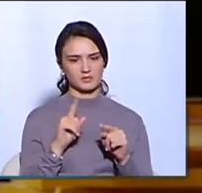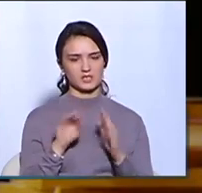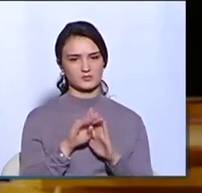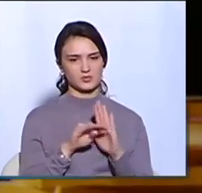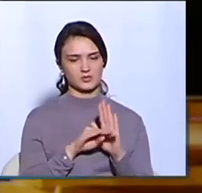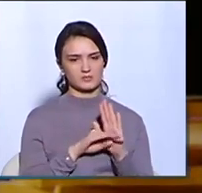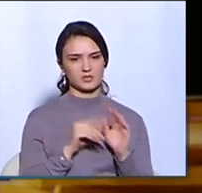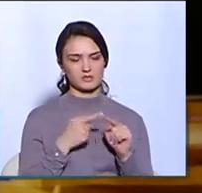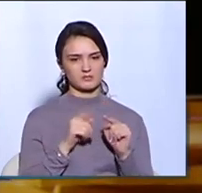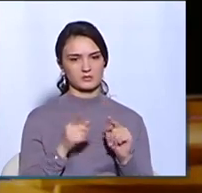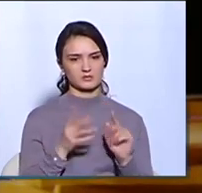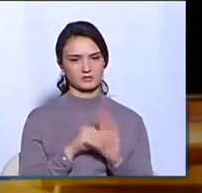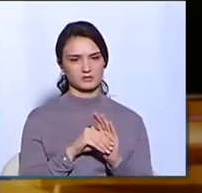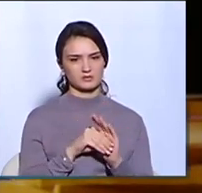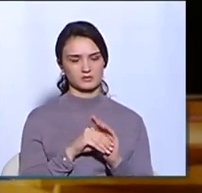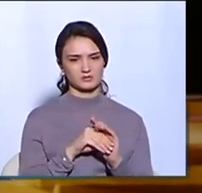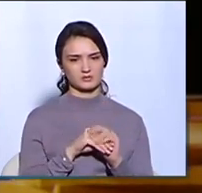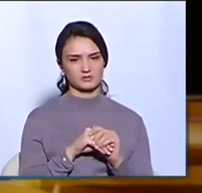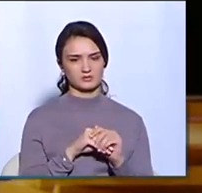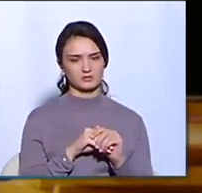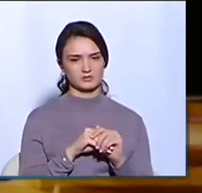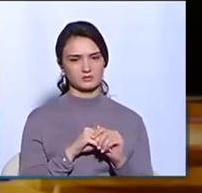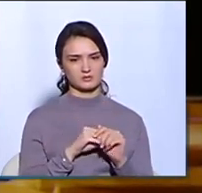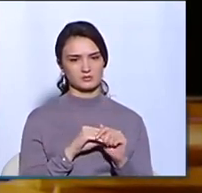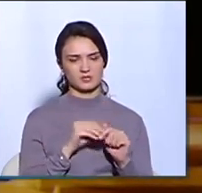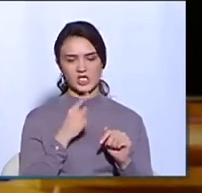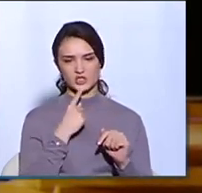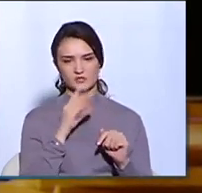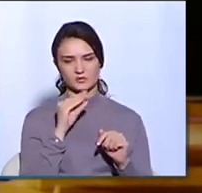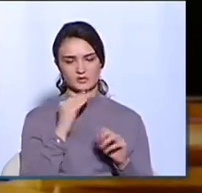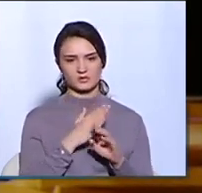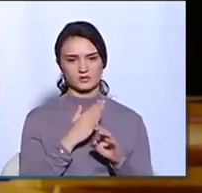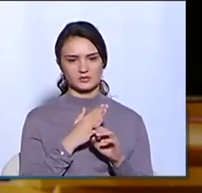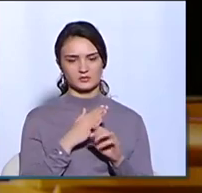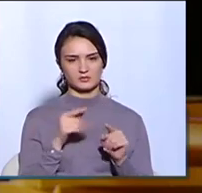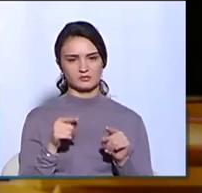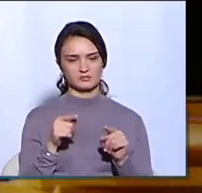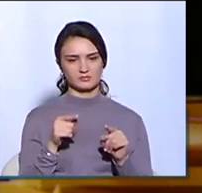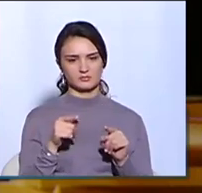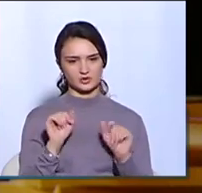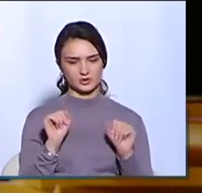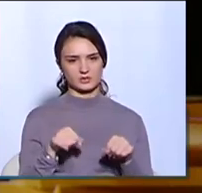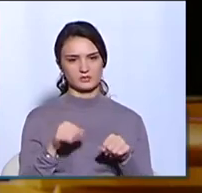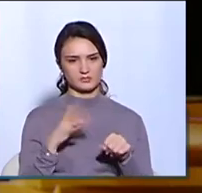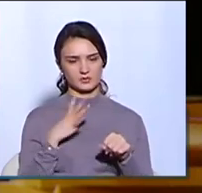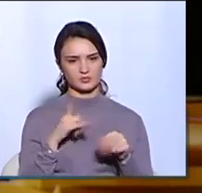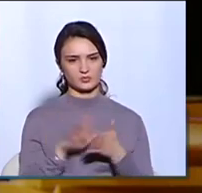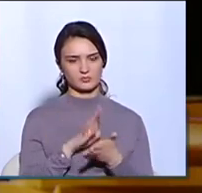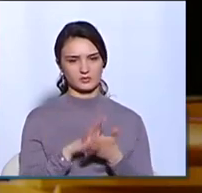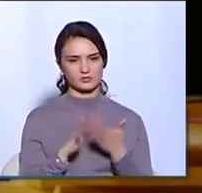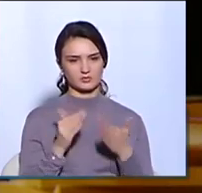პროგრამა, რომლის ფარგლებშიც გარკვეული დიაგნოზის ეჭვი, როდესაც გვაქვს ამ გარკვეულ ნოზოლოგიებზე, შესაძლებელი არის